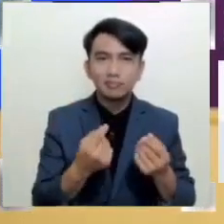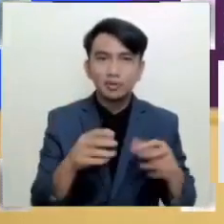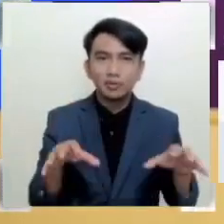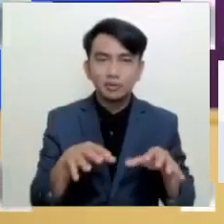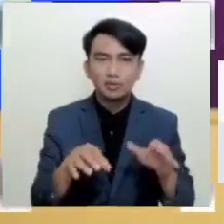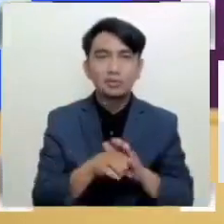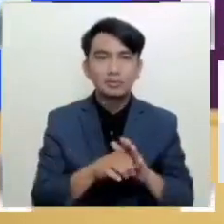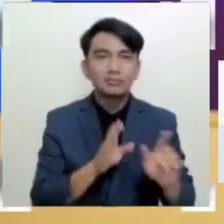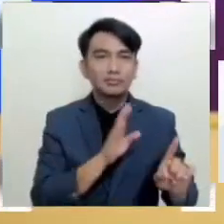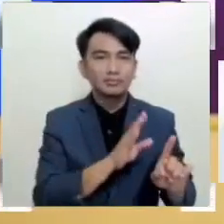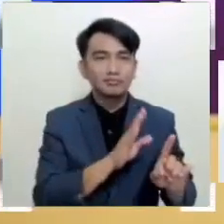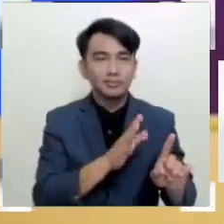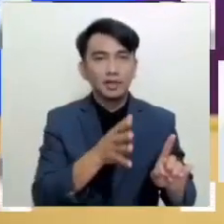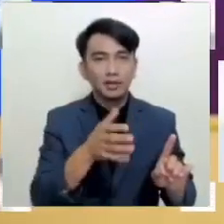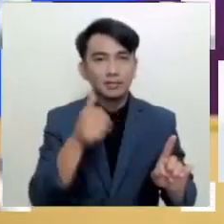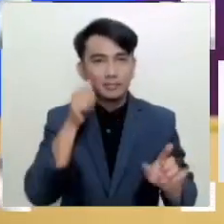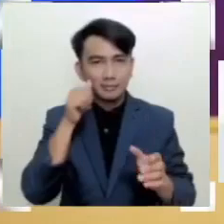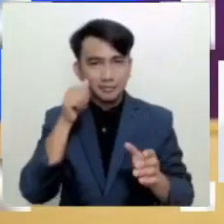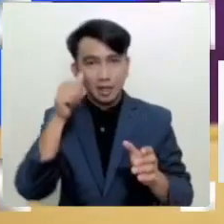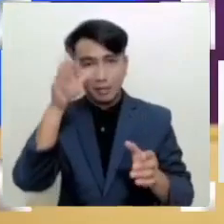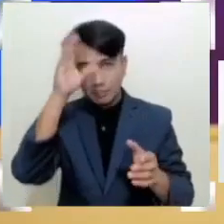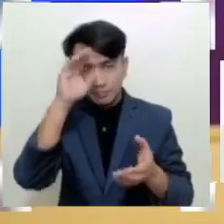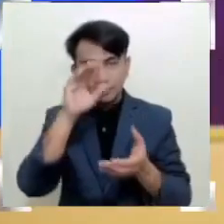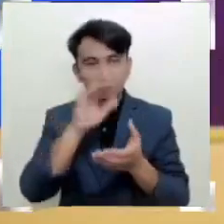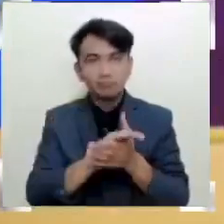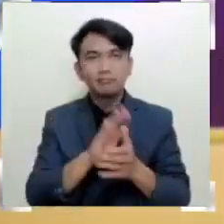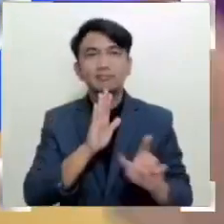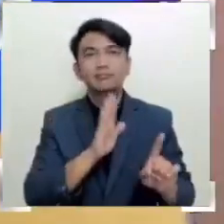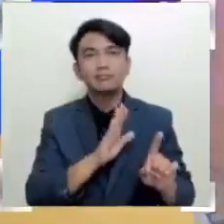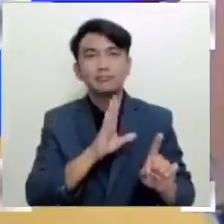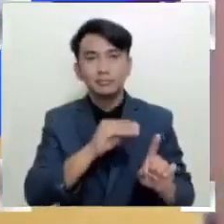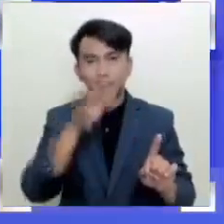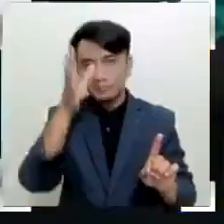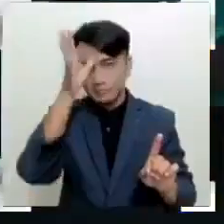pagiging mabuting asawa at ama sa kanyang pamilya.